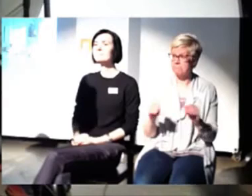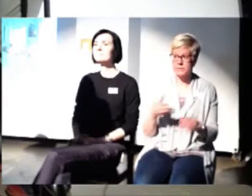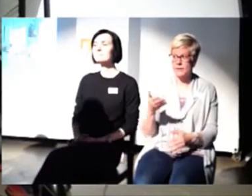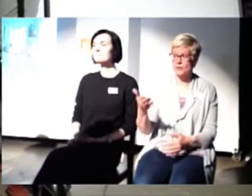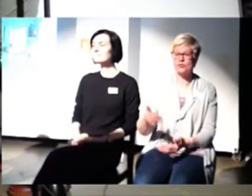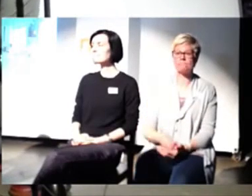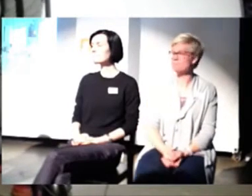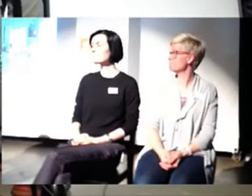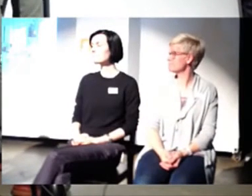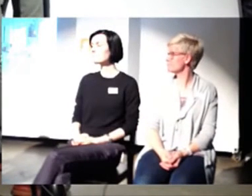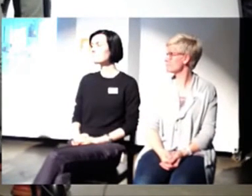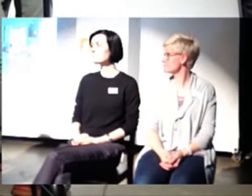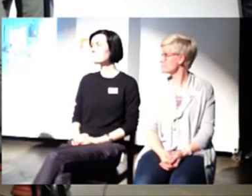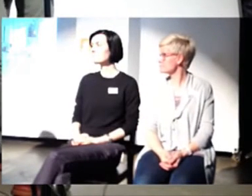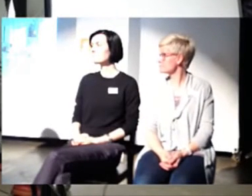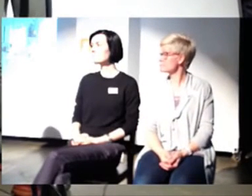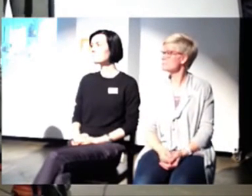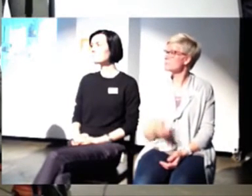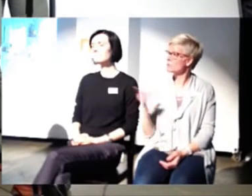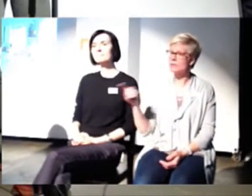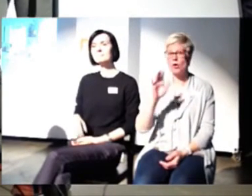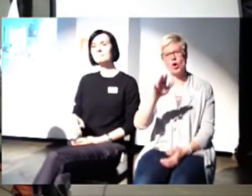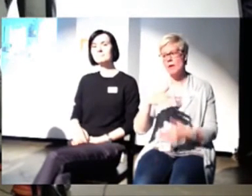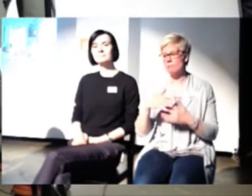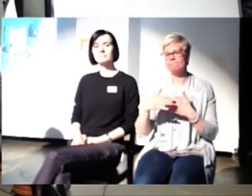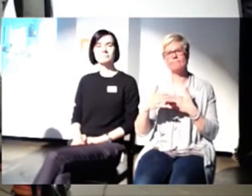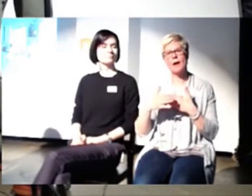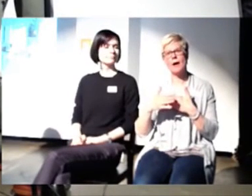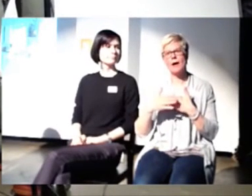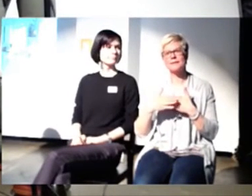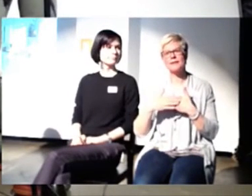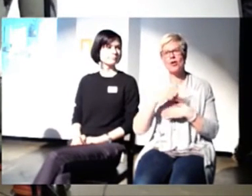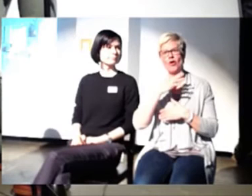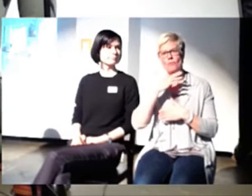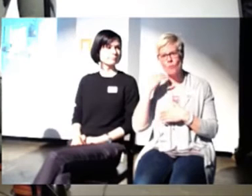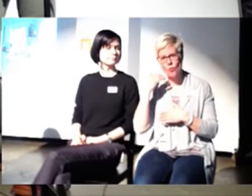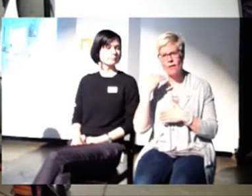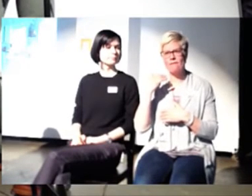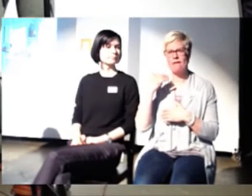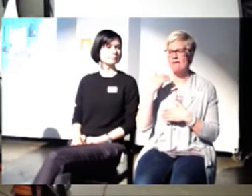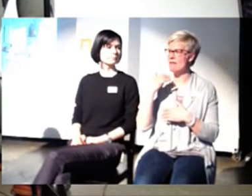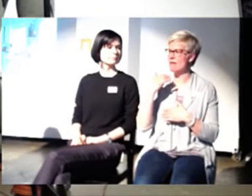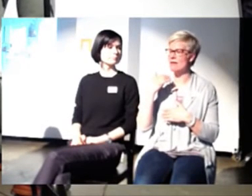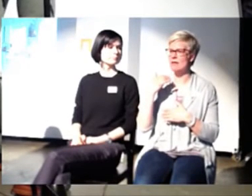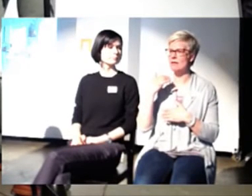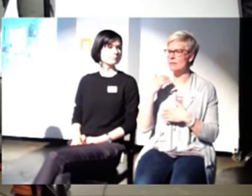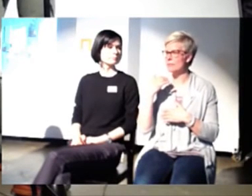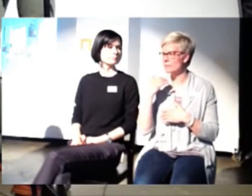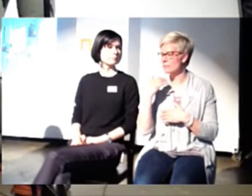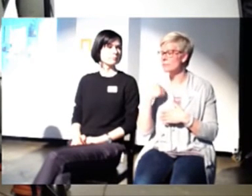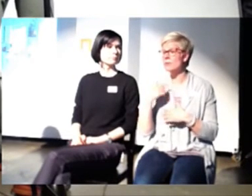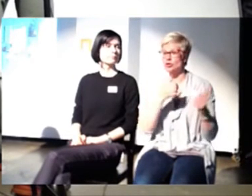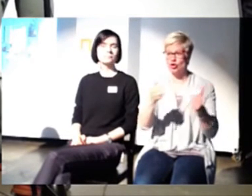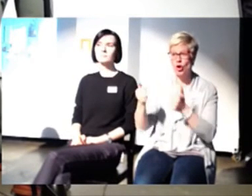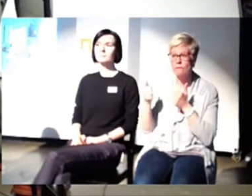Kiitos. Olisipa ainakin tosi kiva tuo asenne, että haluan kuulla ihmisiltä, että toivoisin, että ihmiset